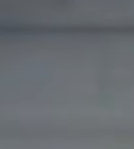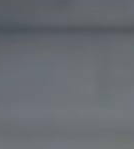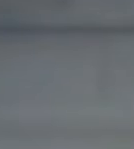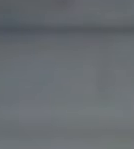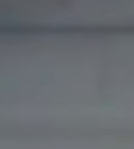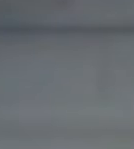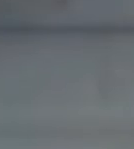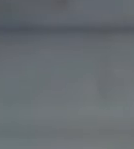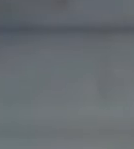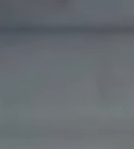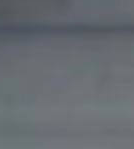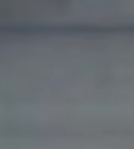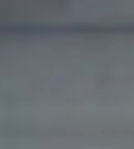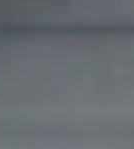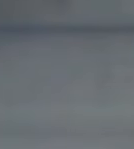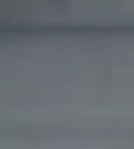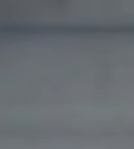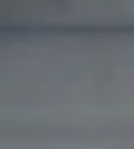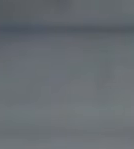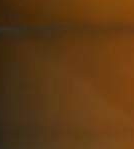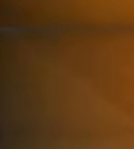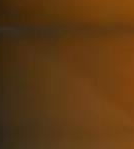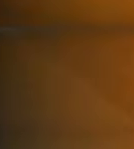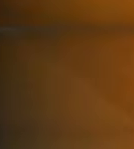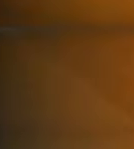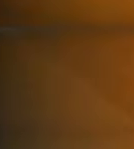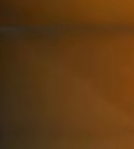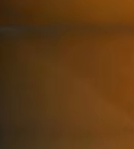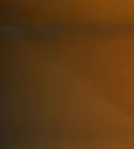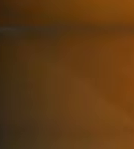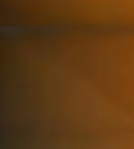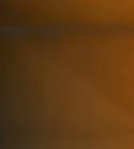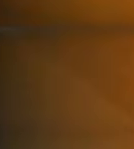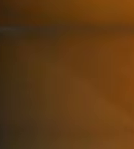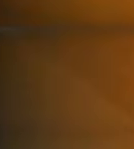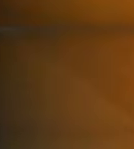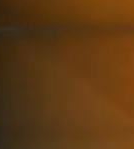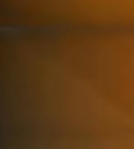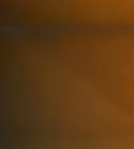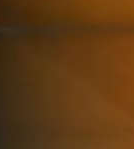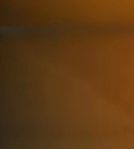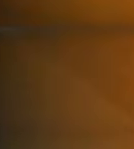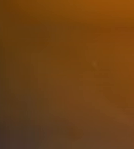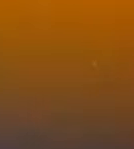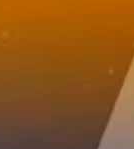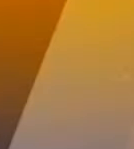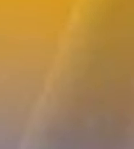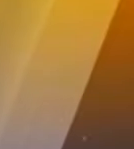at lungkot matapos ang brutal na pagpatay sa asong si Kilua sa Camarines Sur.